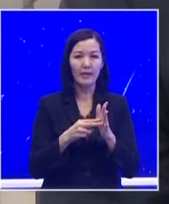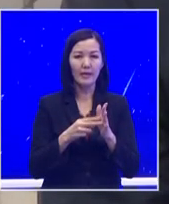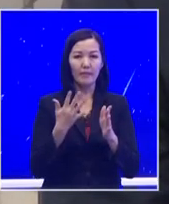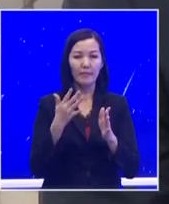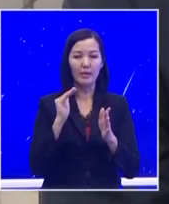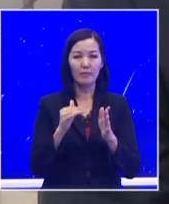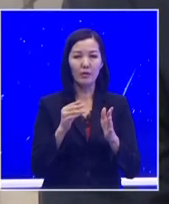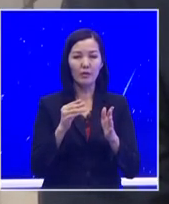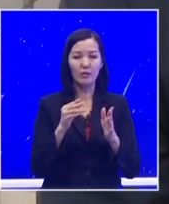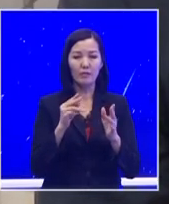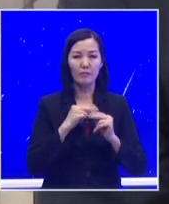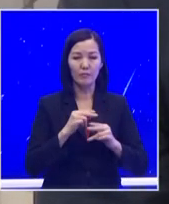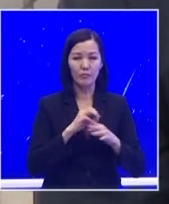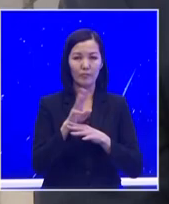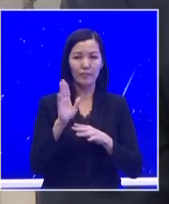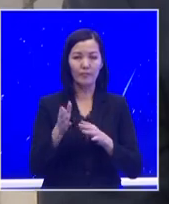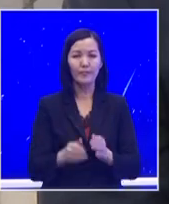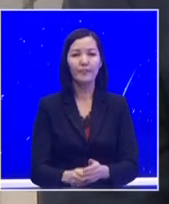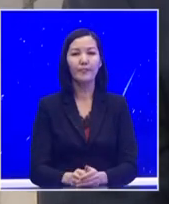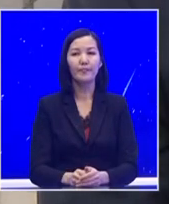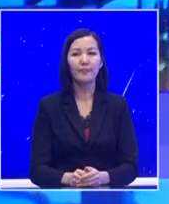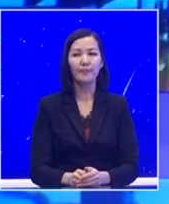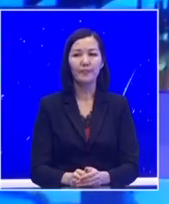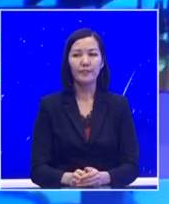5000 адаммен жұмыс жасау жоспарда бар.